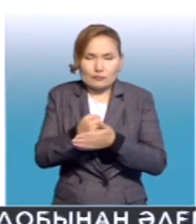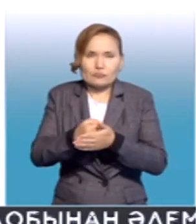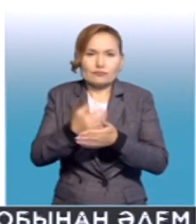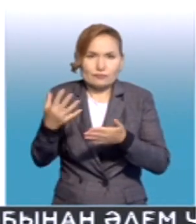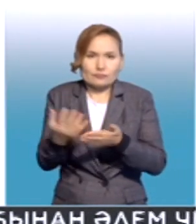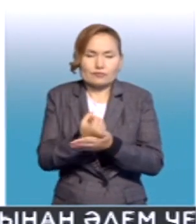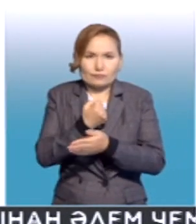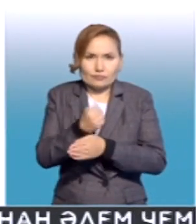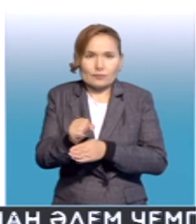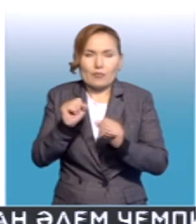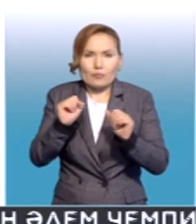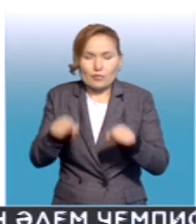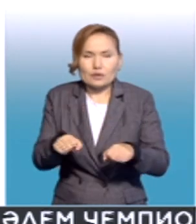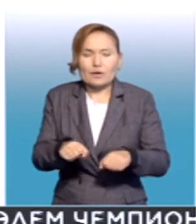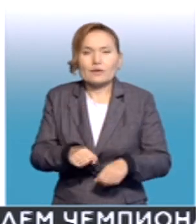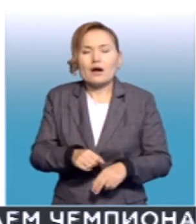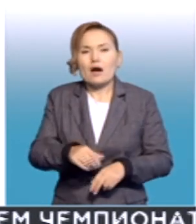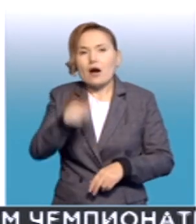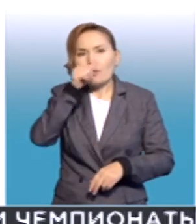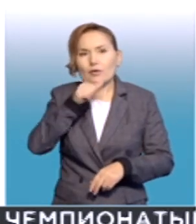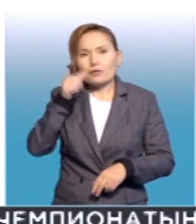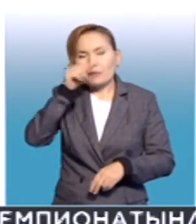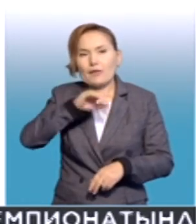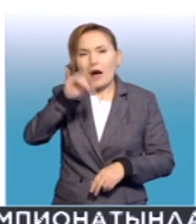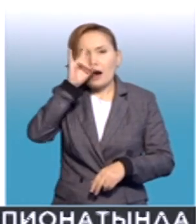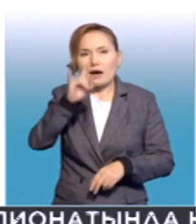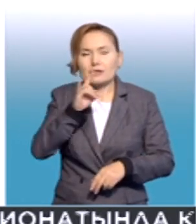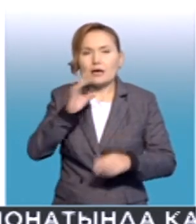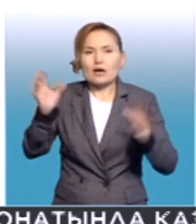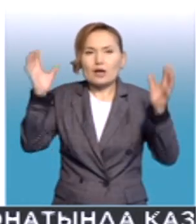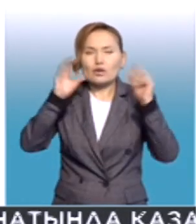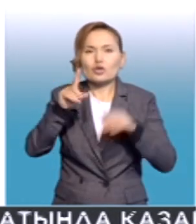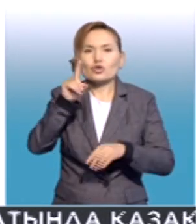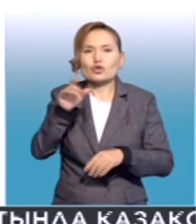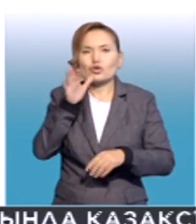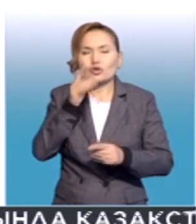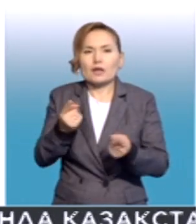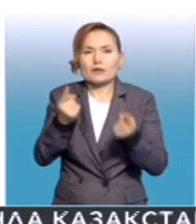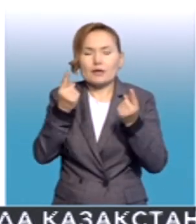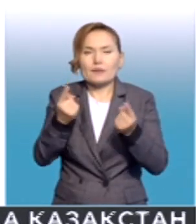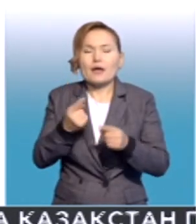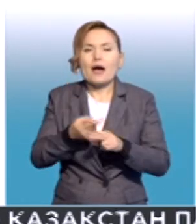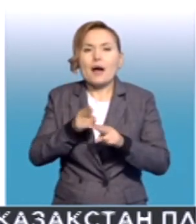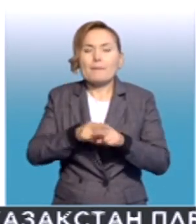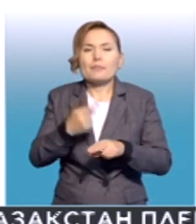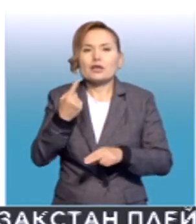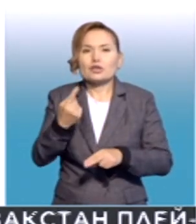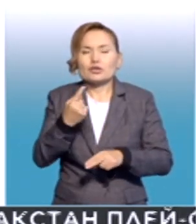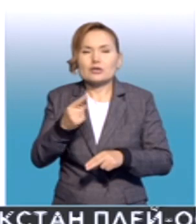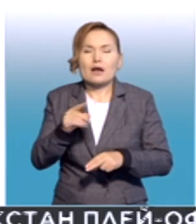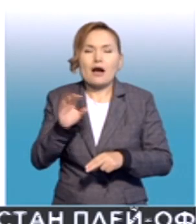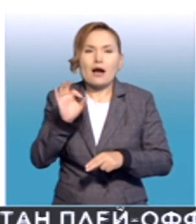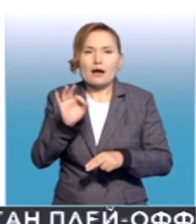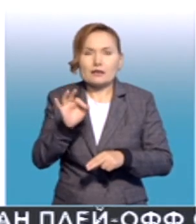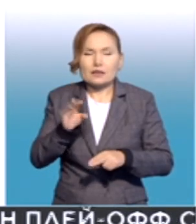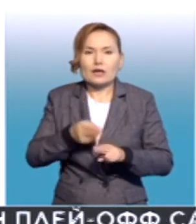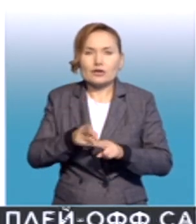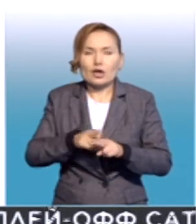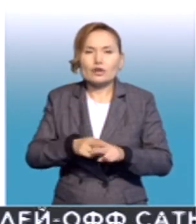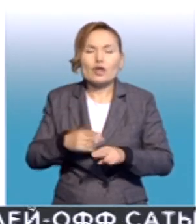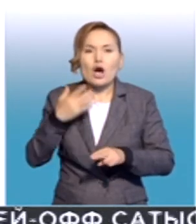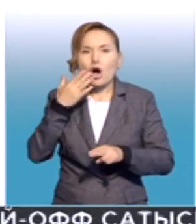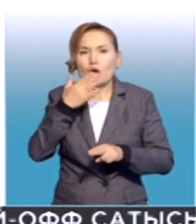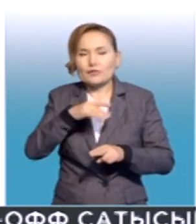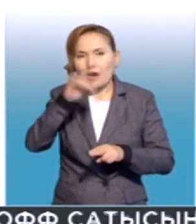Былтыр Қазақ радиосының 100 жылдығы қарсаңында бірінші қазанды Ахмет Байтұрсынұлы негізін салған ұлттың үн